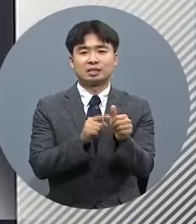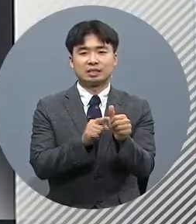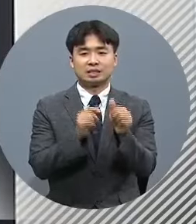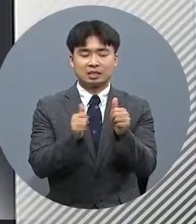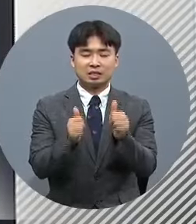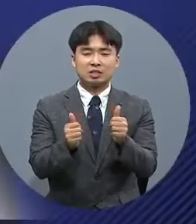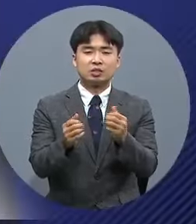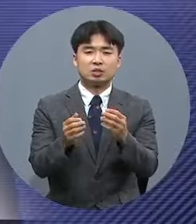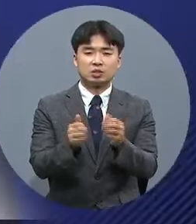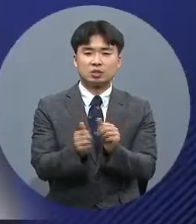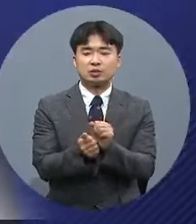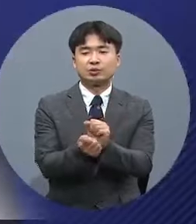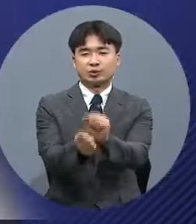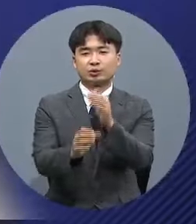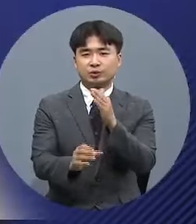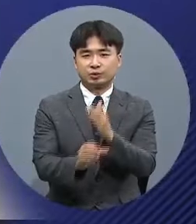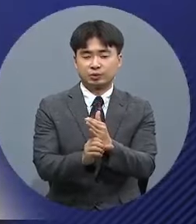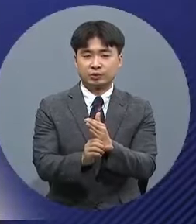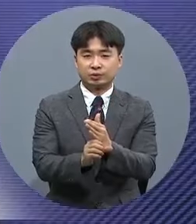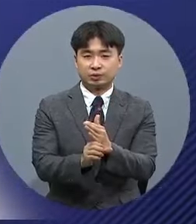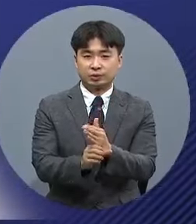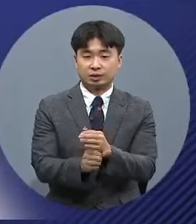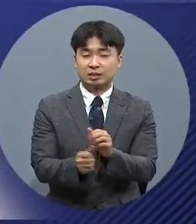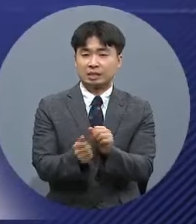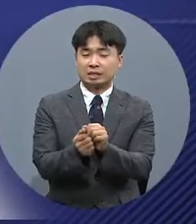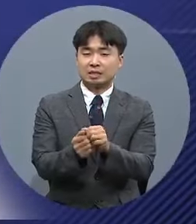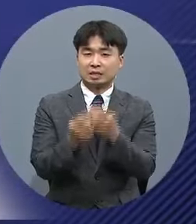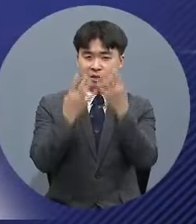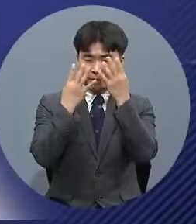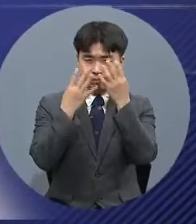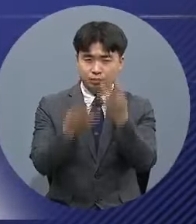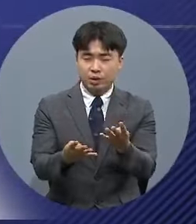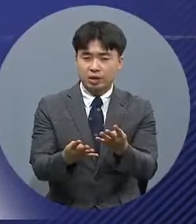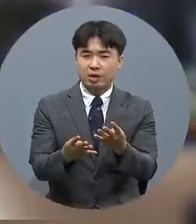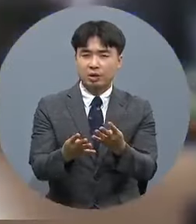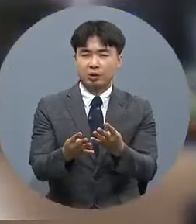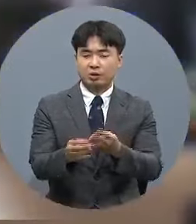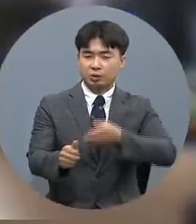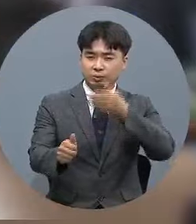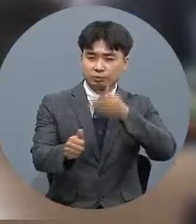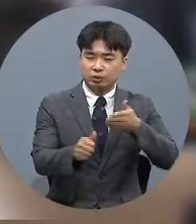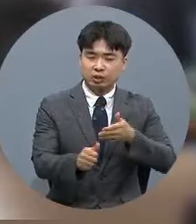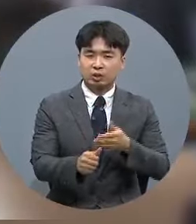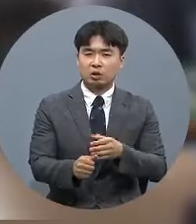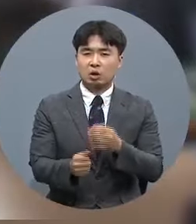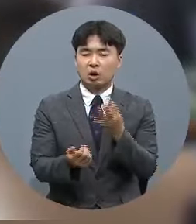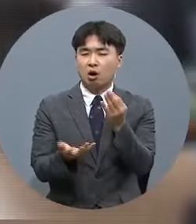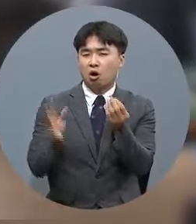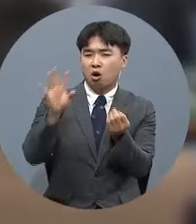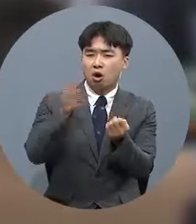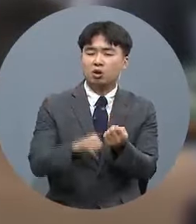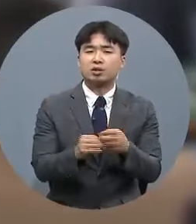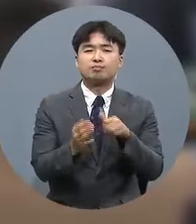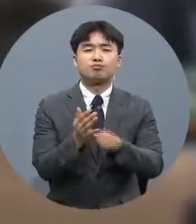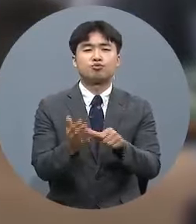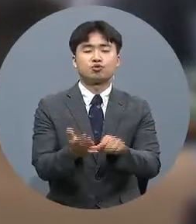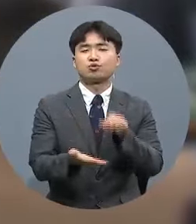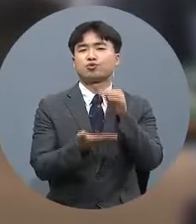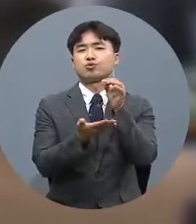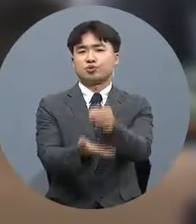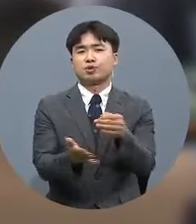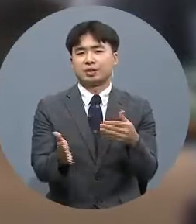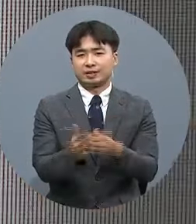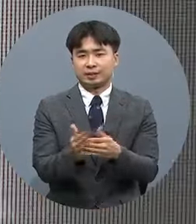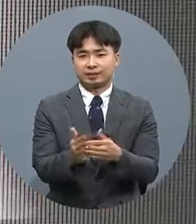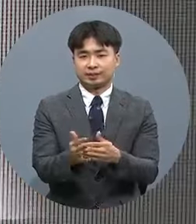수사를 받는 사건 관계자에게 불구속 수사 청탁과 친분쌓기 명목으로 억대의 금품을 받은 혐이 검찰은